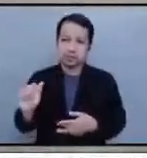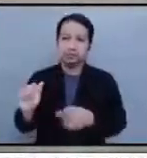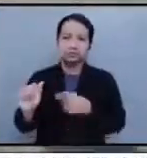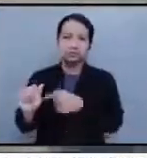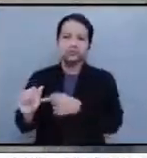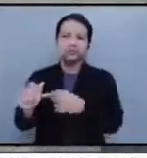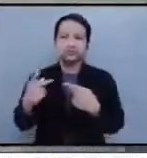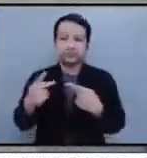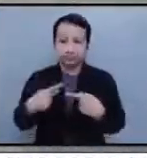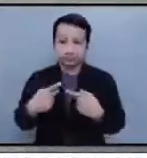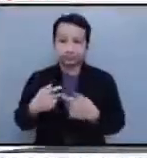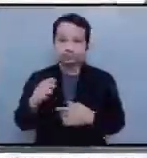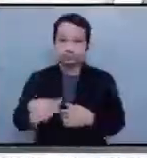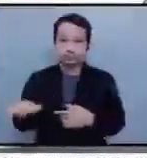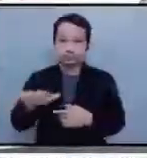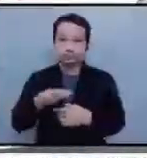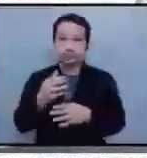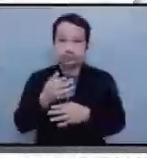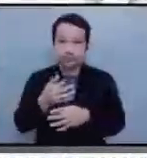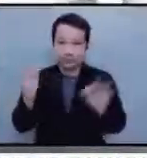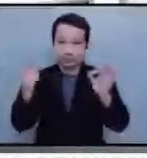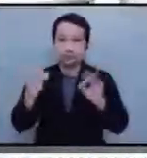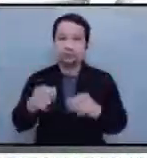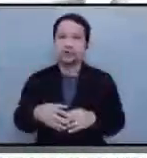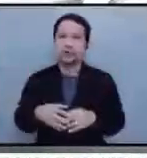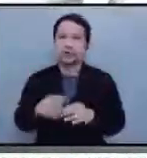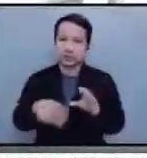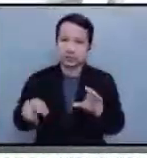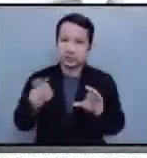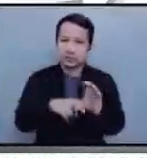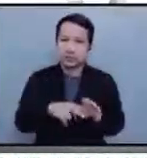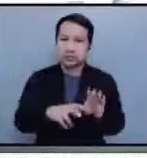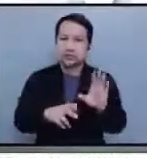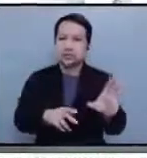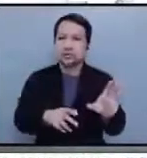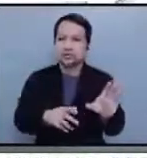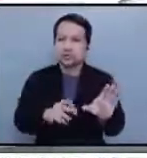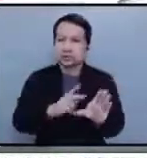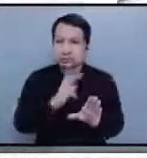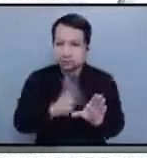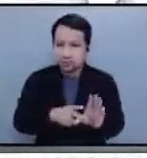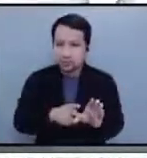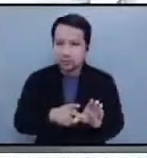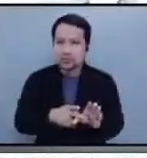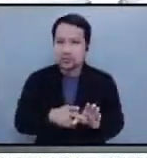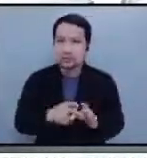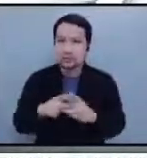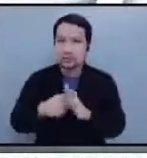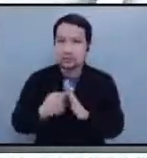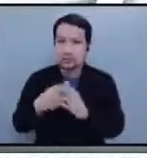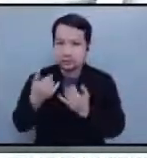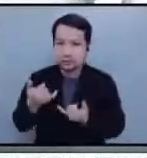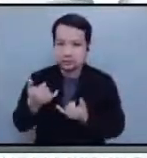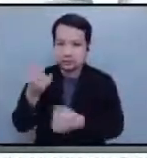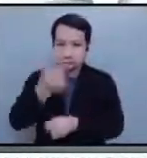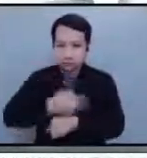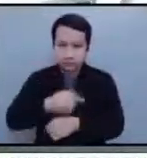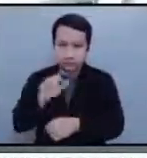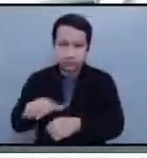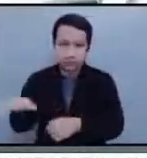magkakaroon ng libreng sakay para sa mga pasahero. Simula yan ngayong araw, tuwing